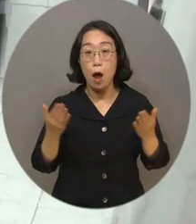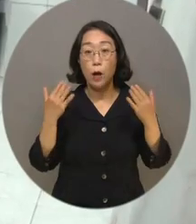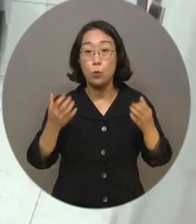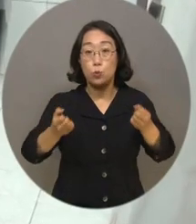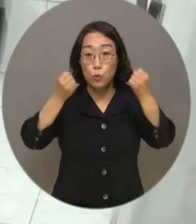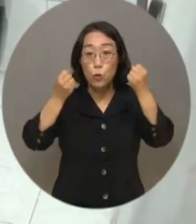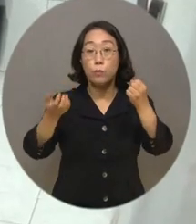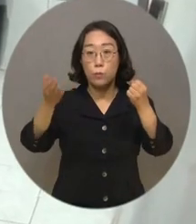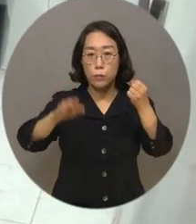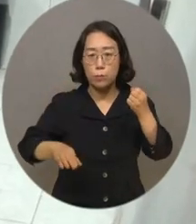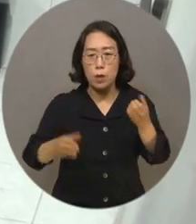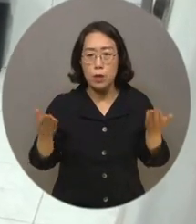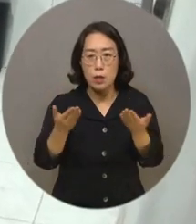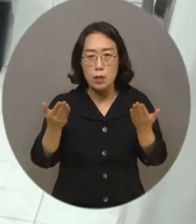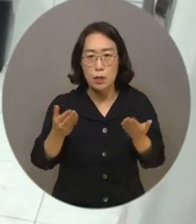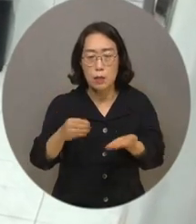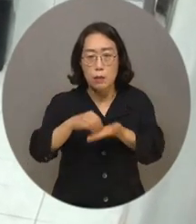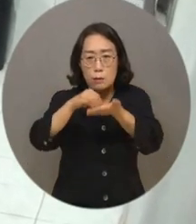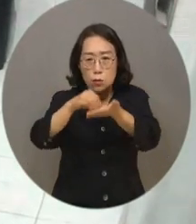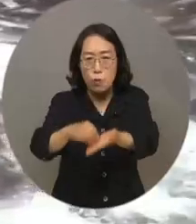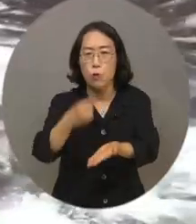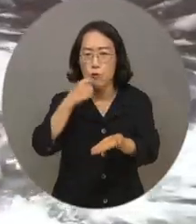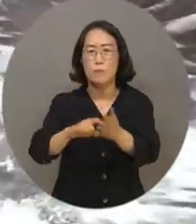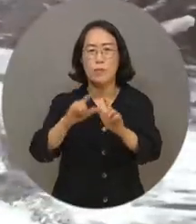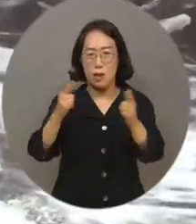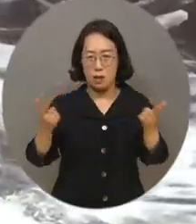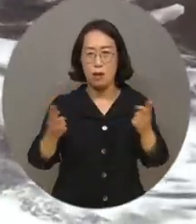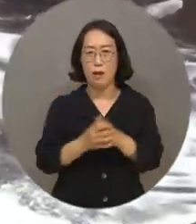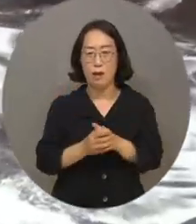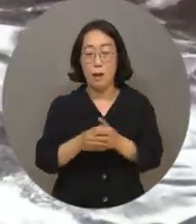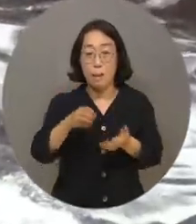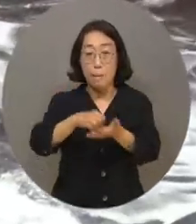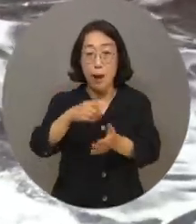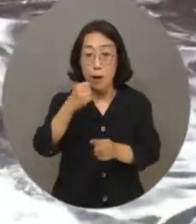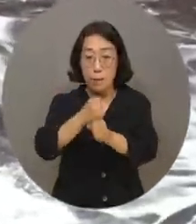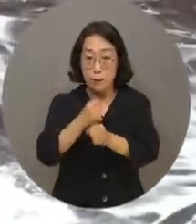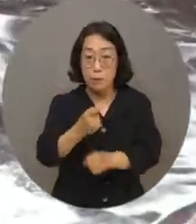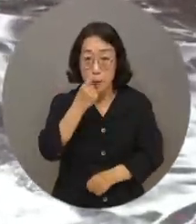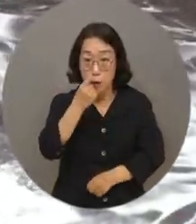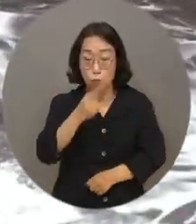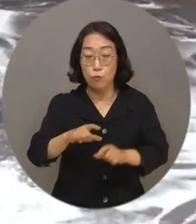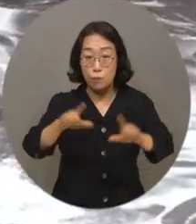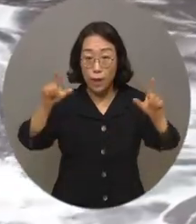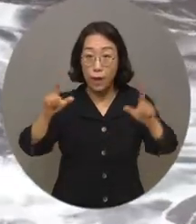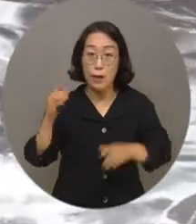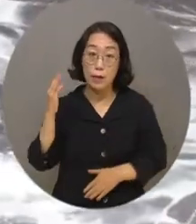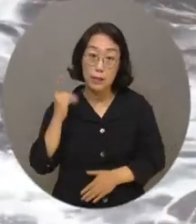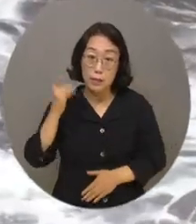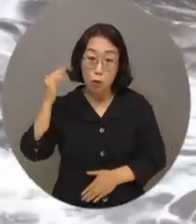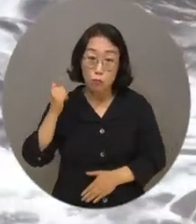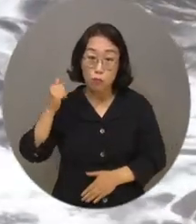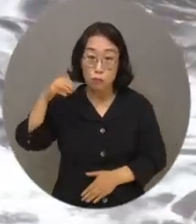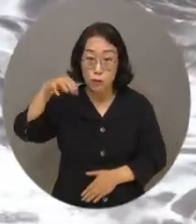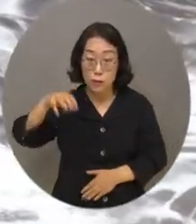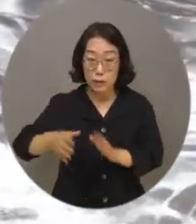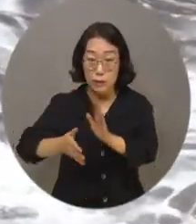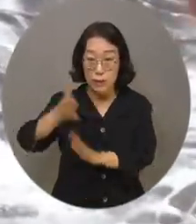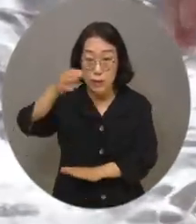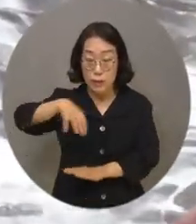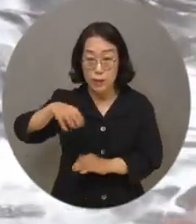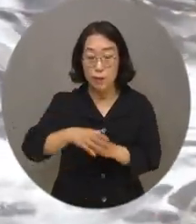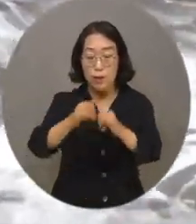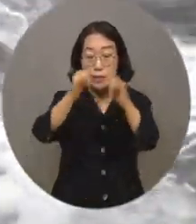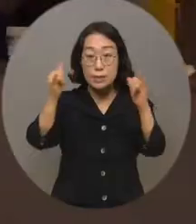마쳤지만 직업을 갖기 어려운 청년들입니다. 제과제빵 교육 희망 날에는 의정부 시 성인 발달 장애인의 사회